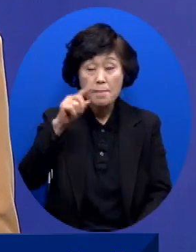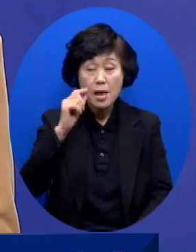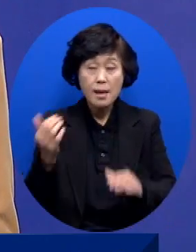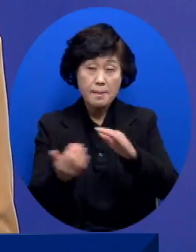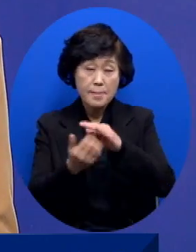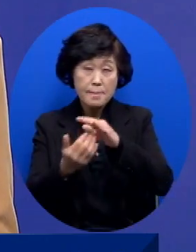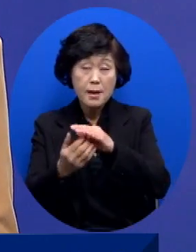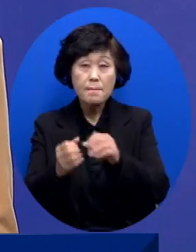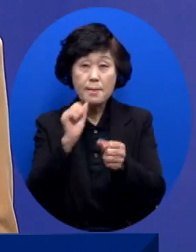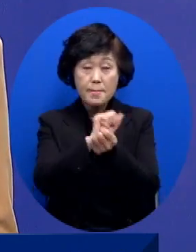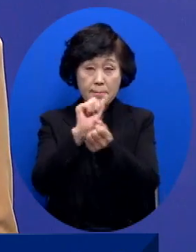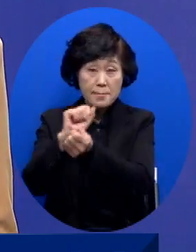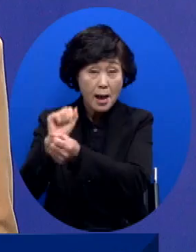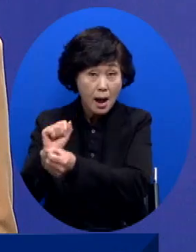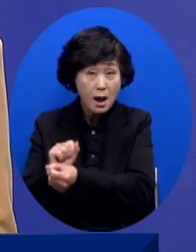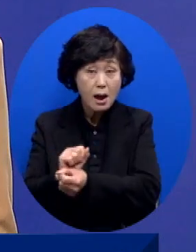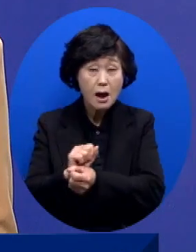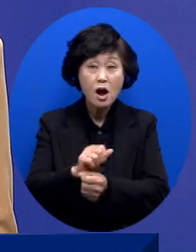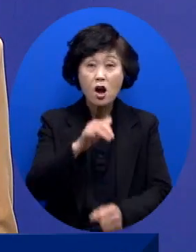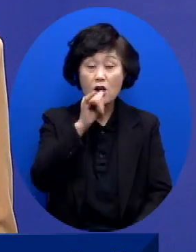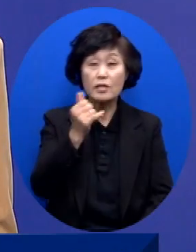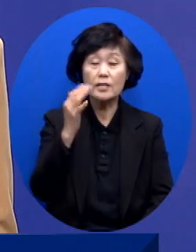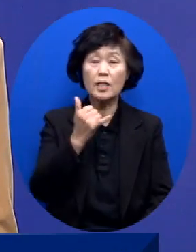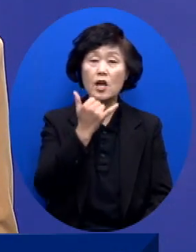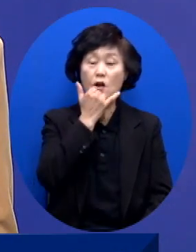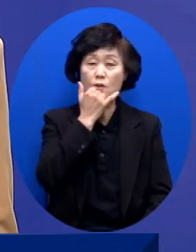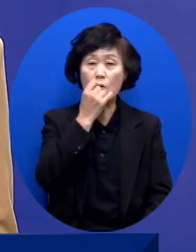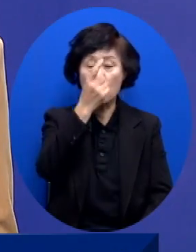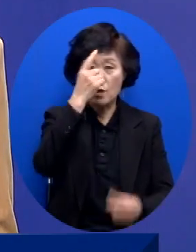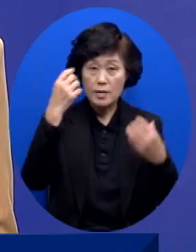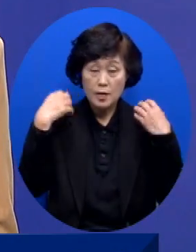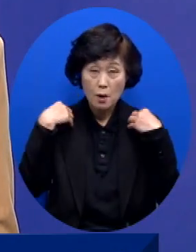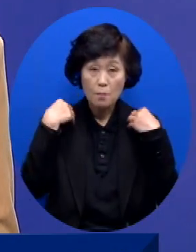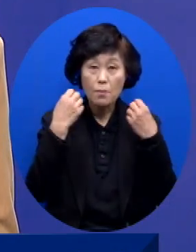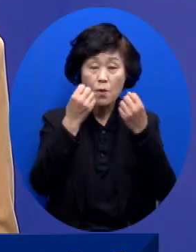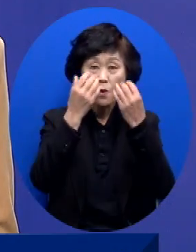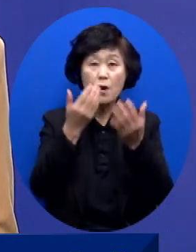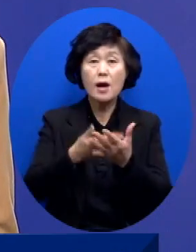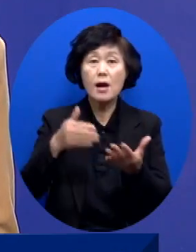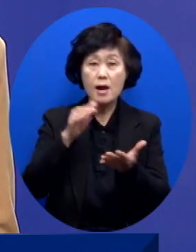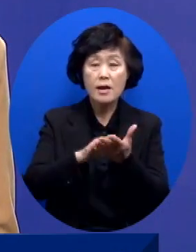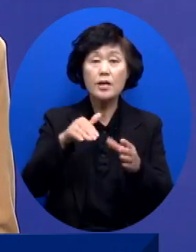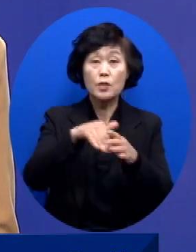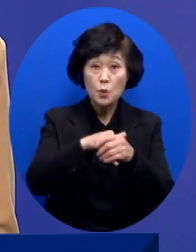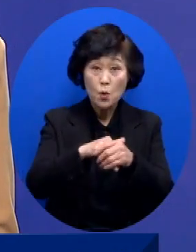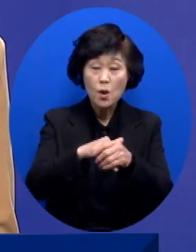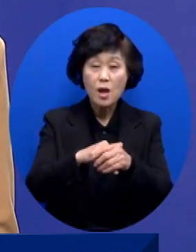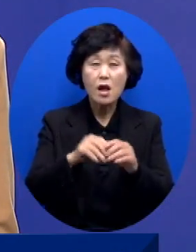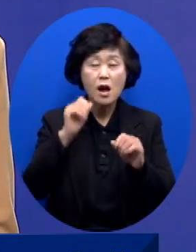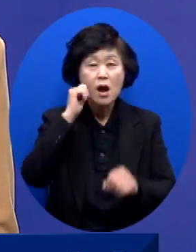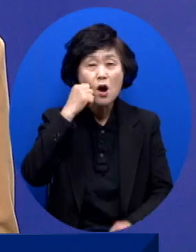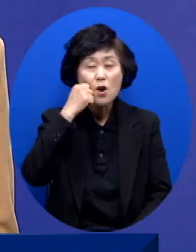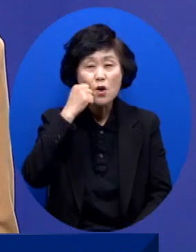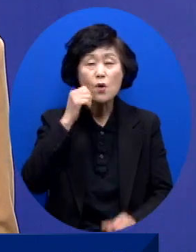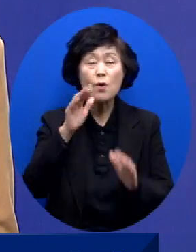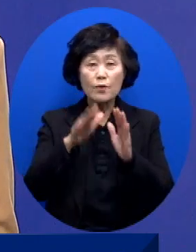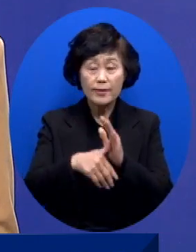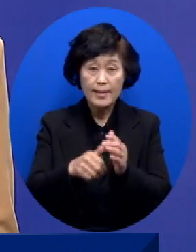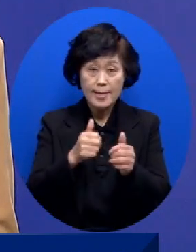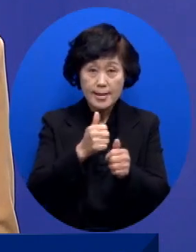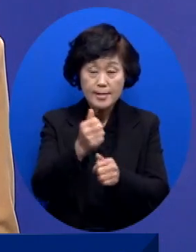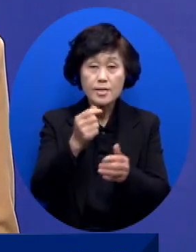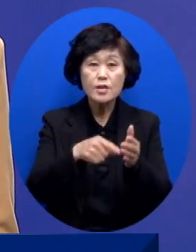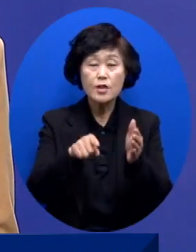상황인데요. 지난 12월 출범한 독일의 새 정부와 개신교계는 어려운 시기를 이겨내는 데 온 힘을 쏟아야 할